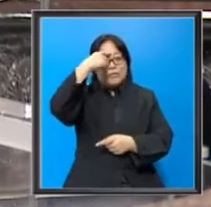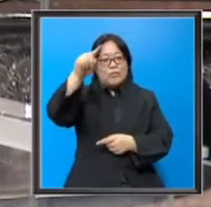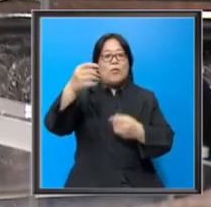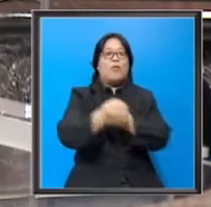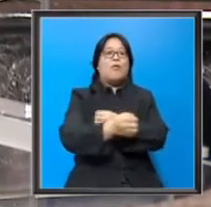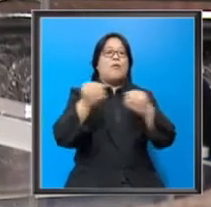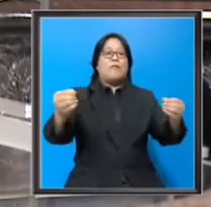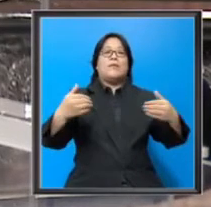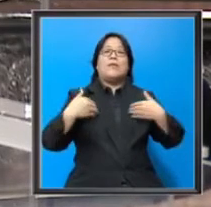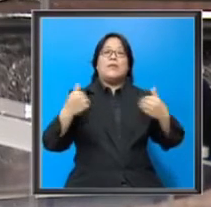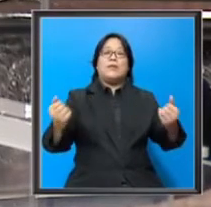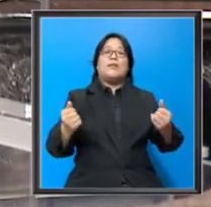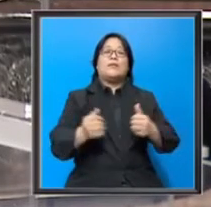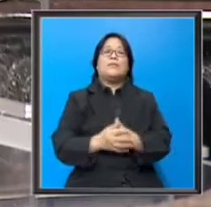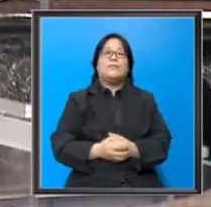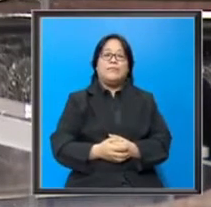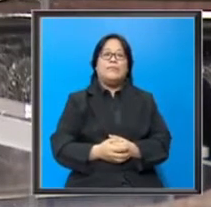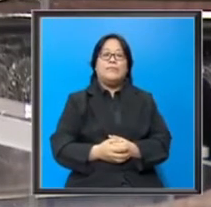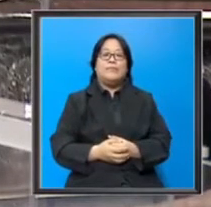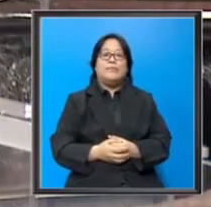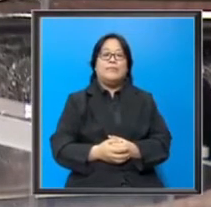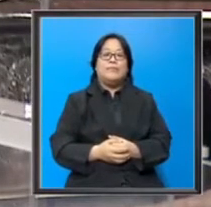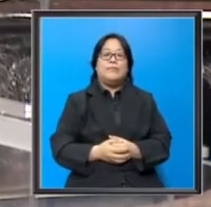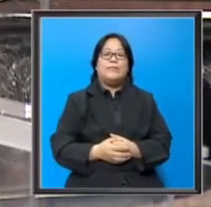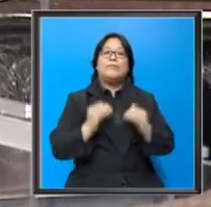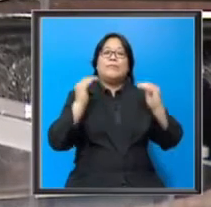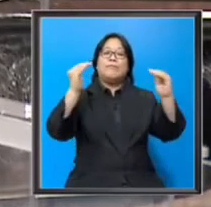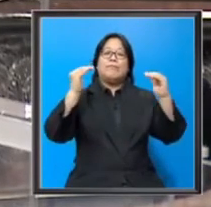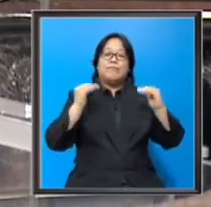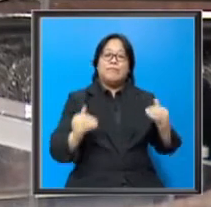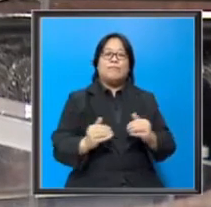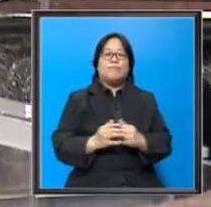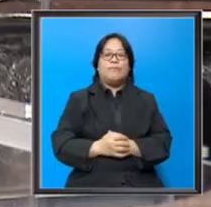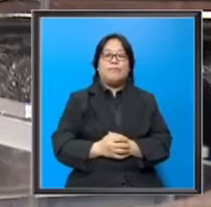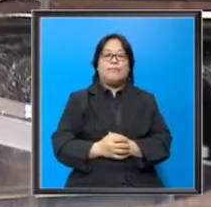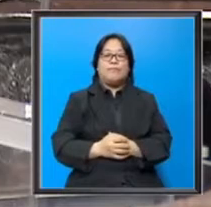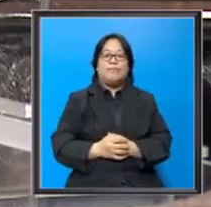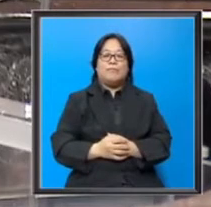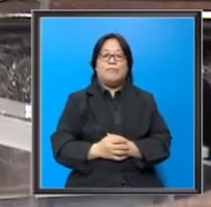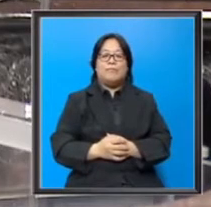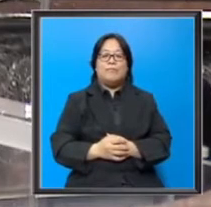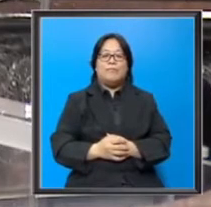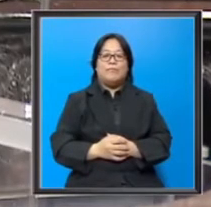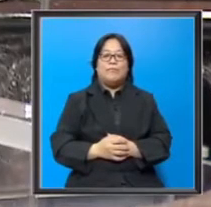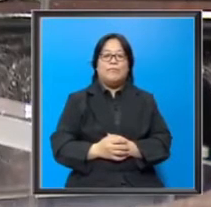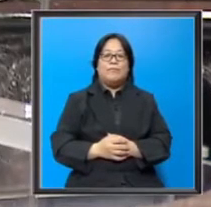untuk jabag kesehatan dada setiwan bau seterusnya butiran